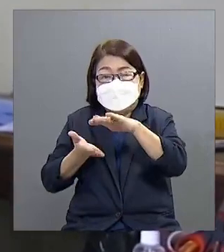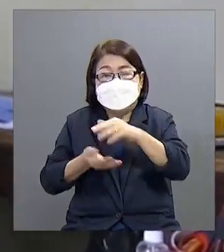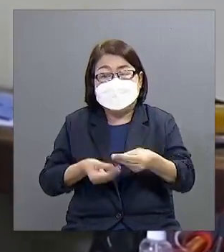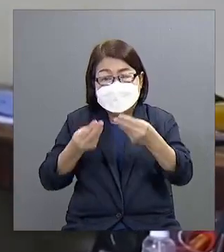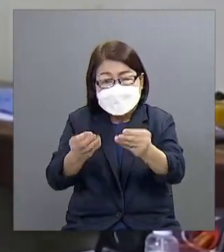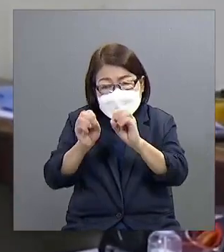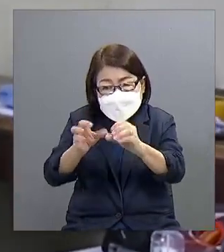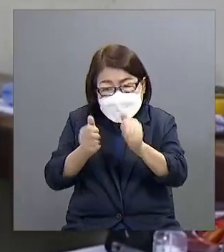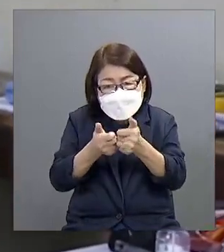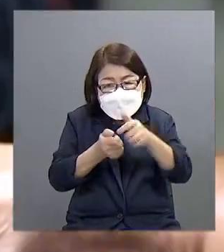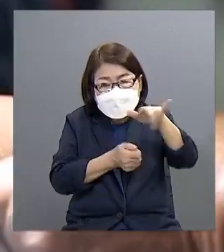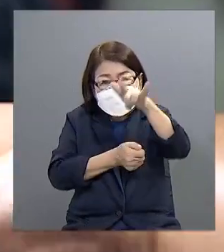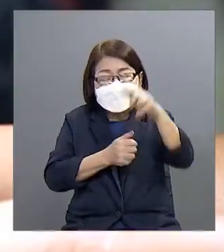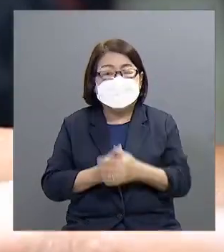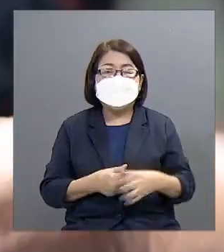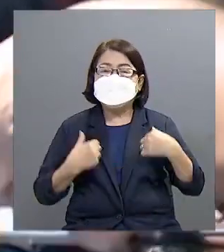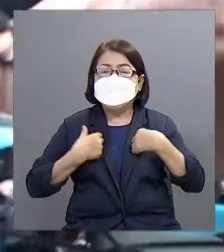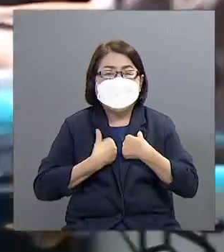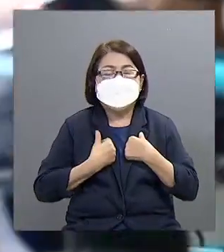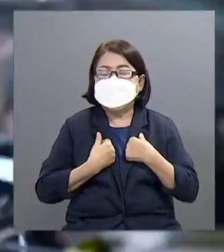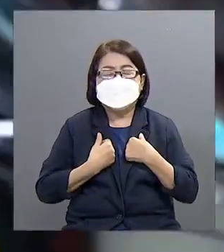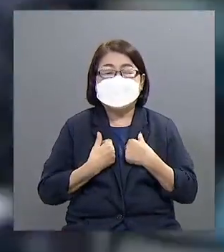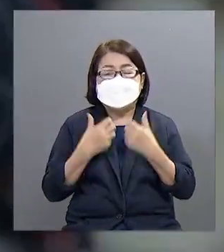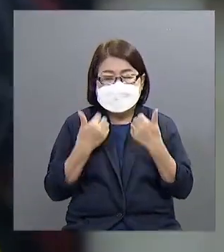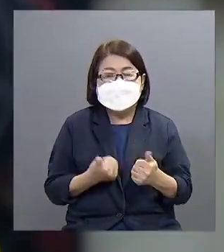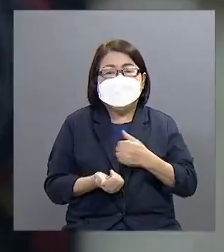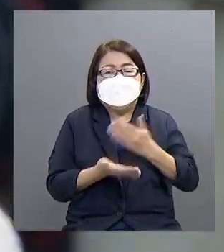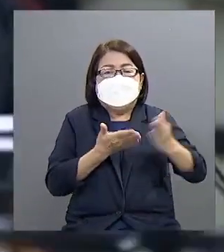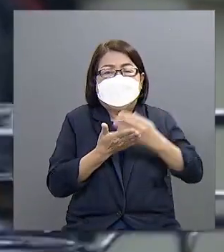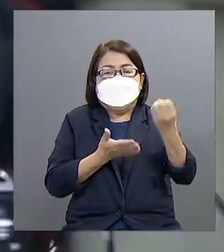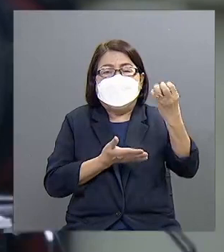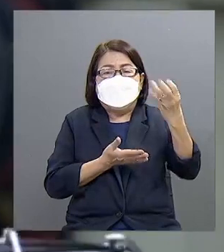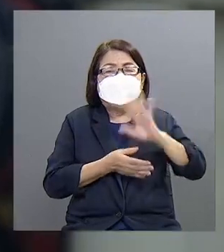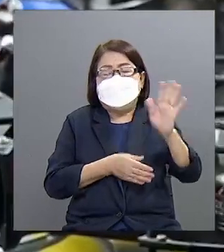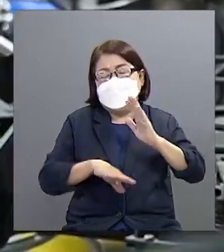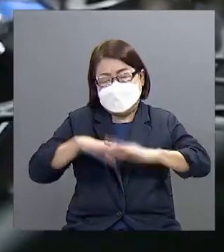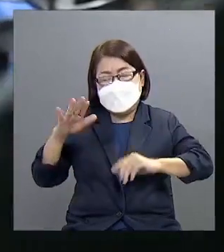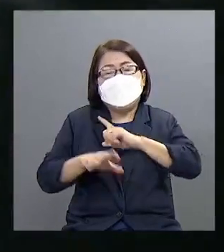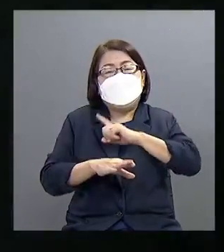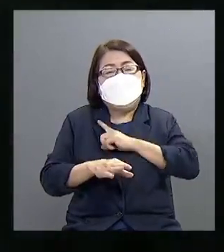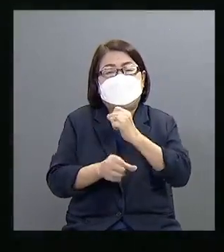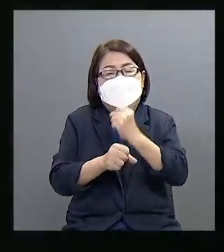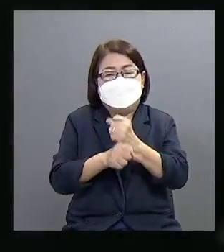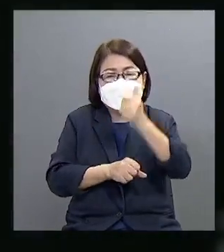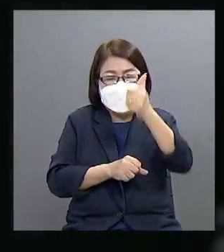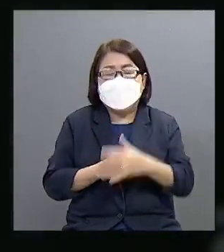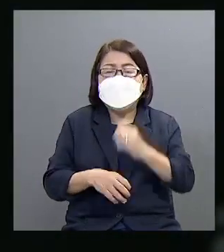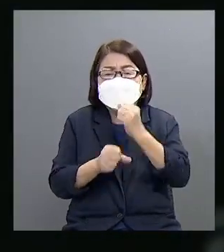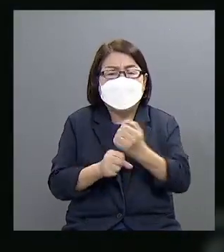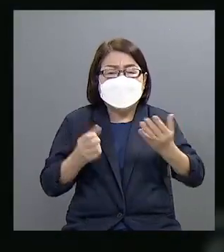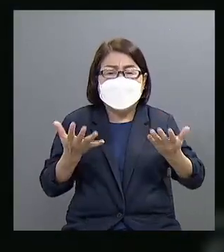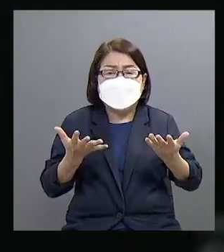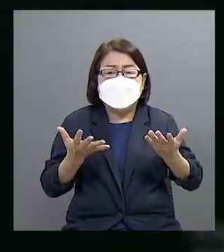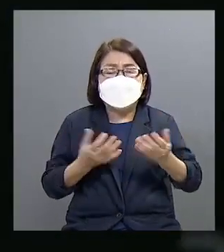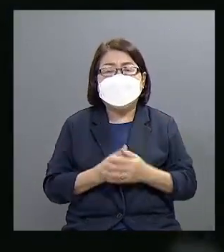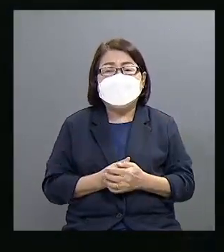มันเหนื่อยมากสุดท้ายแล้วสิ่งที่เราจะลดต้นทุนได้ก็คือการสร้างเองเพราะฉะนั้นการสร้างเองต้องทำยังไงเราก็ต้อง